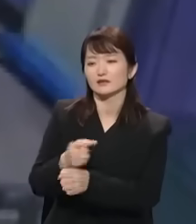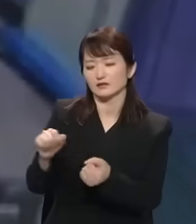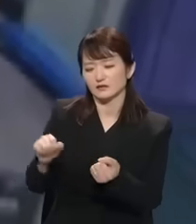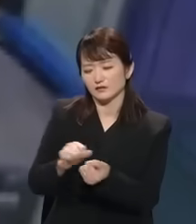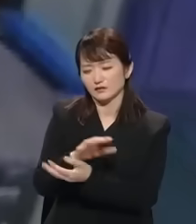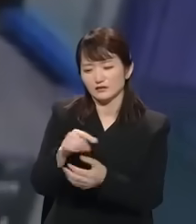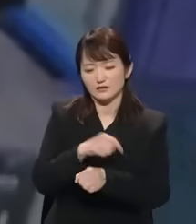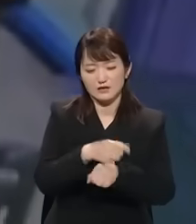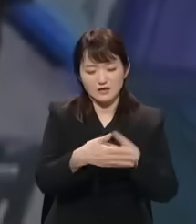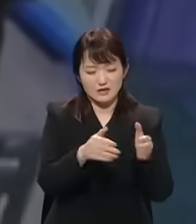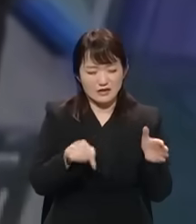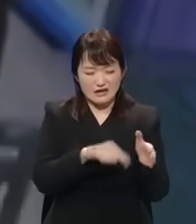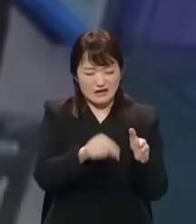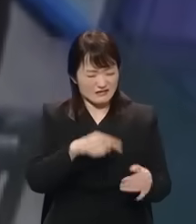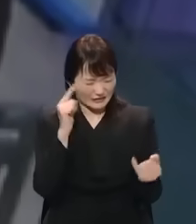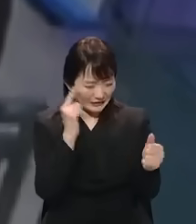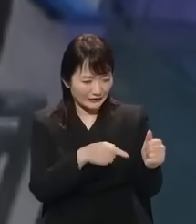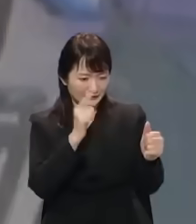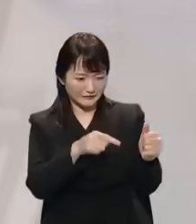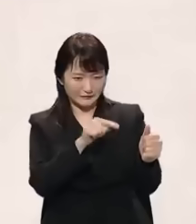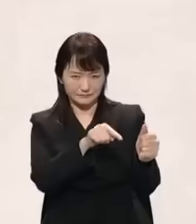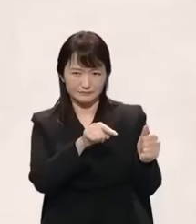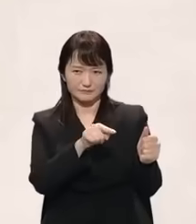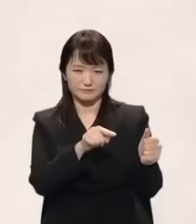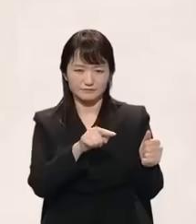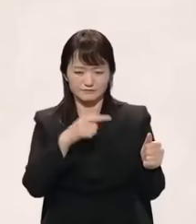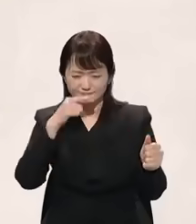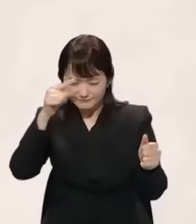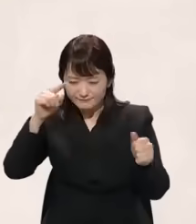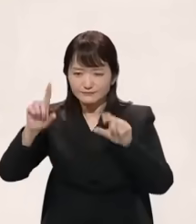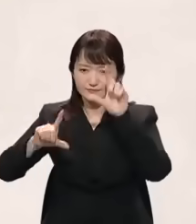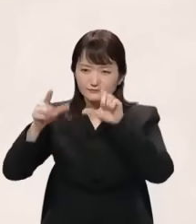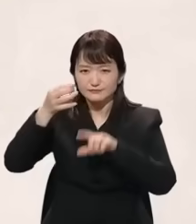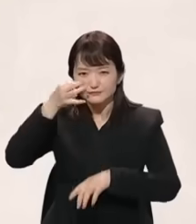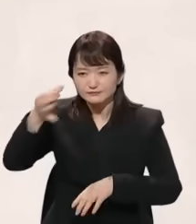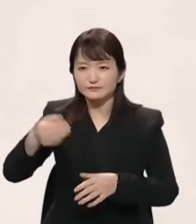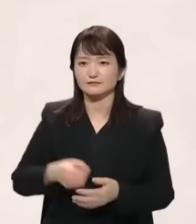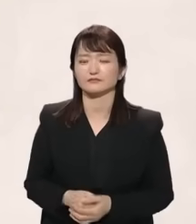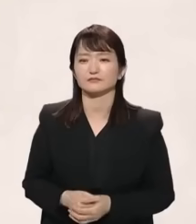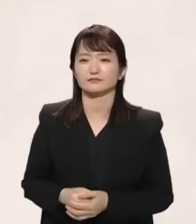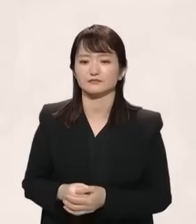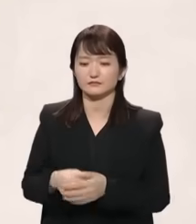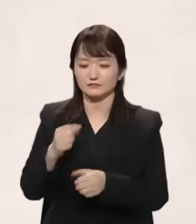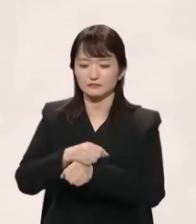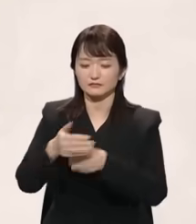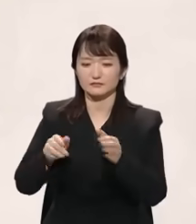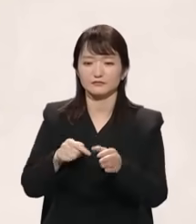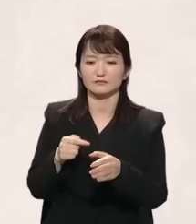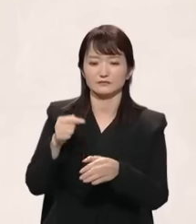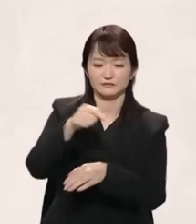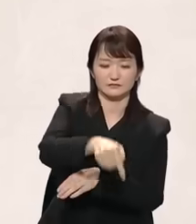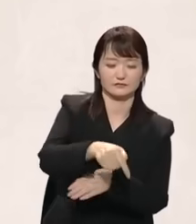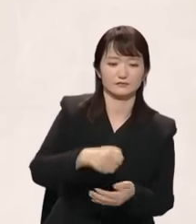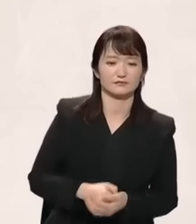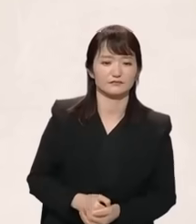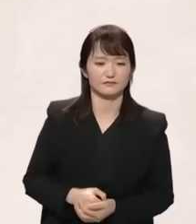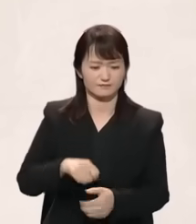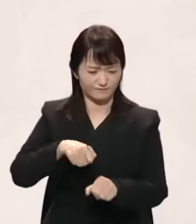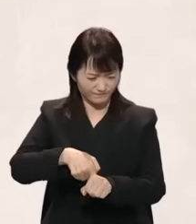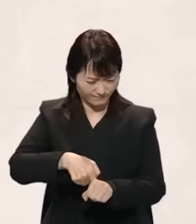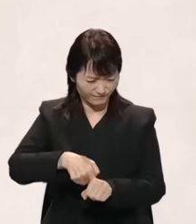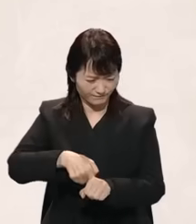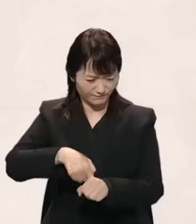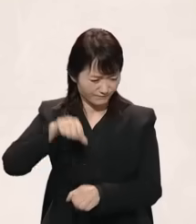안에서 아까 했던 그대 질에 적반하장인 태도를 보였다고 하고 역무실 밖으로 나가는 순간 천벌을 받을 거라면서